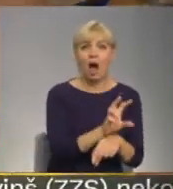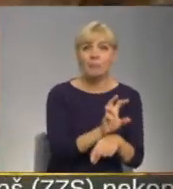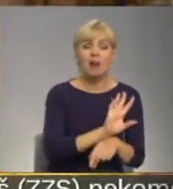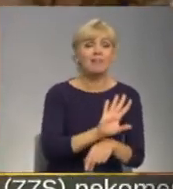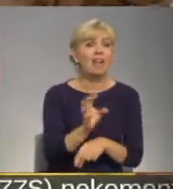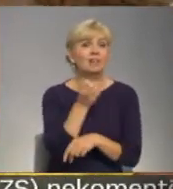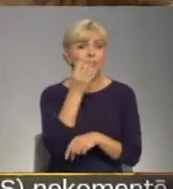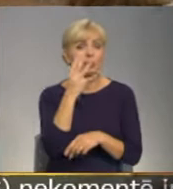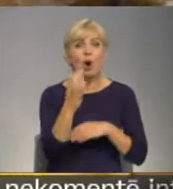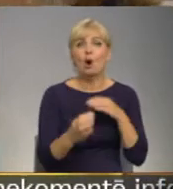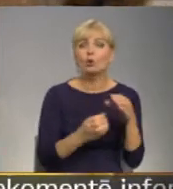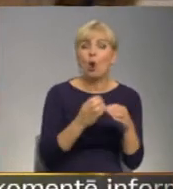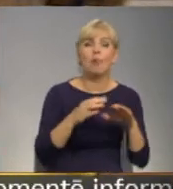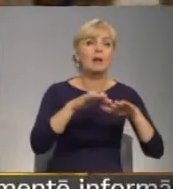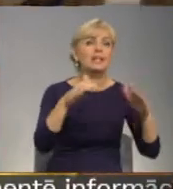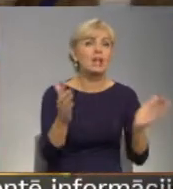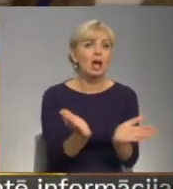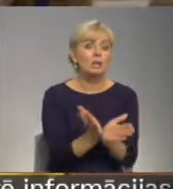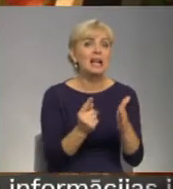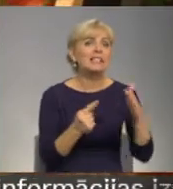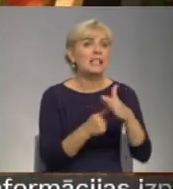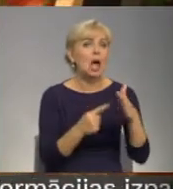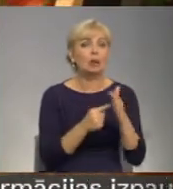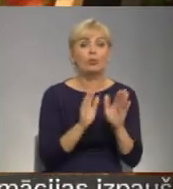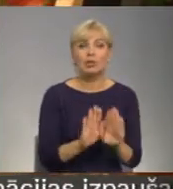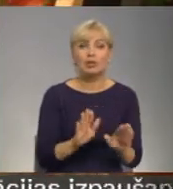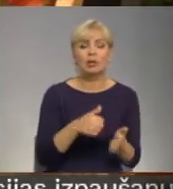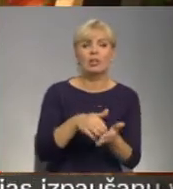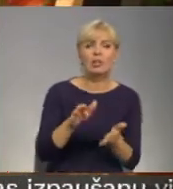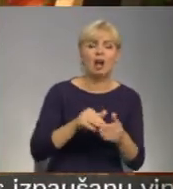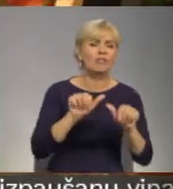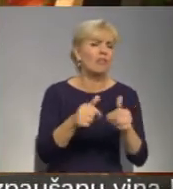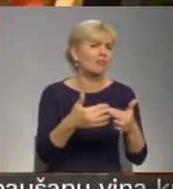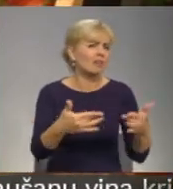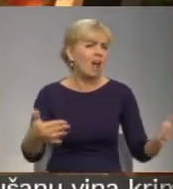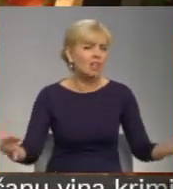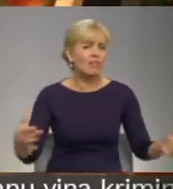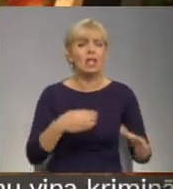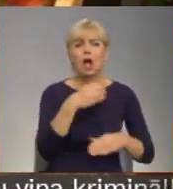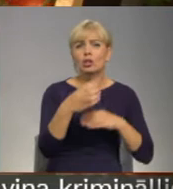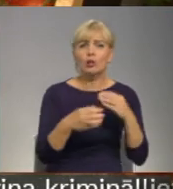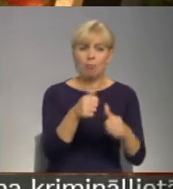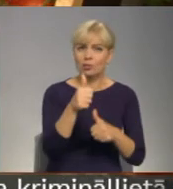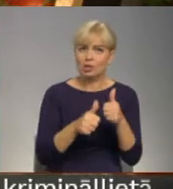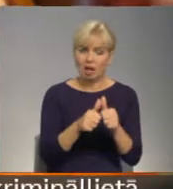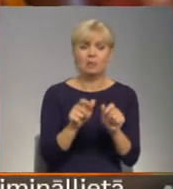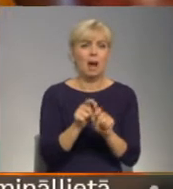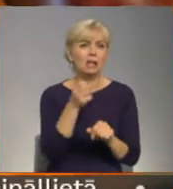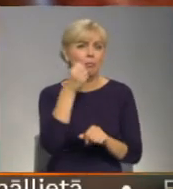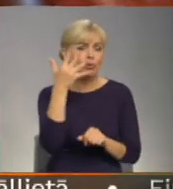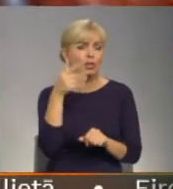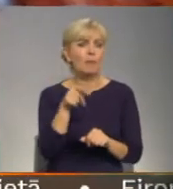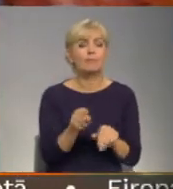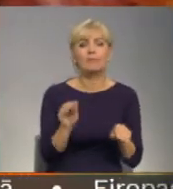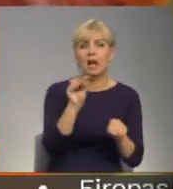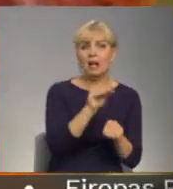uz puķu, bet gan uz tomātu, ķirbju un sēņu izstādēm. Krāsu un formu daudzveidībā tomāti var sacensties ar puķiem, pie tam